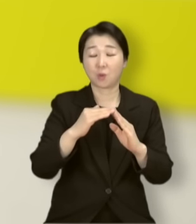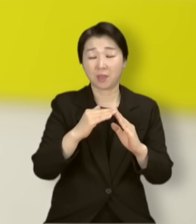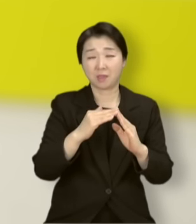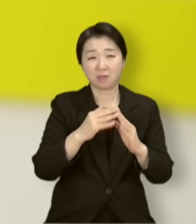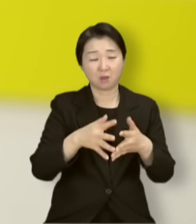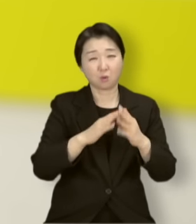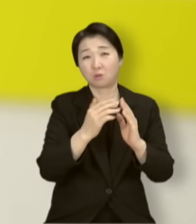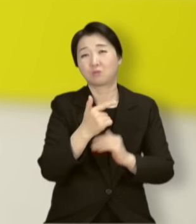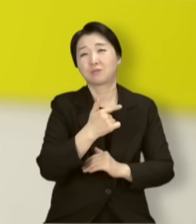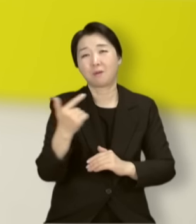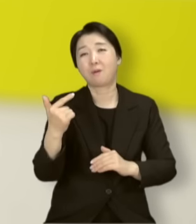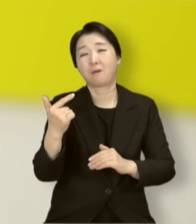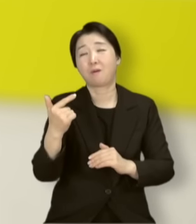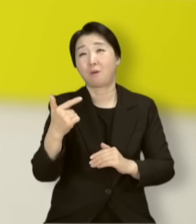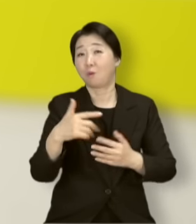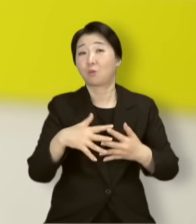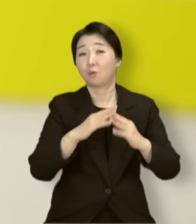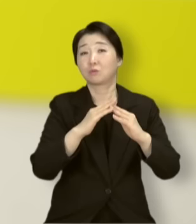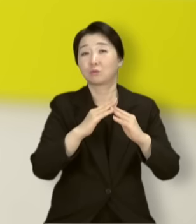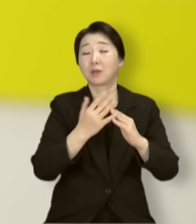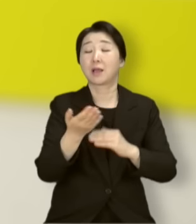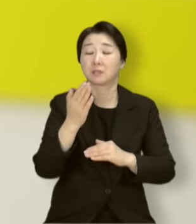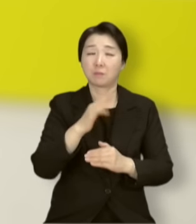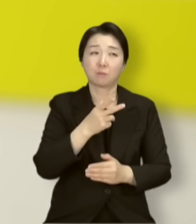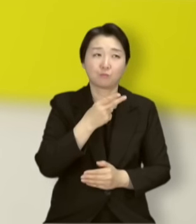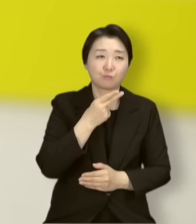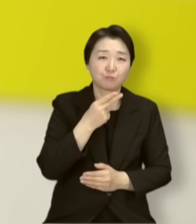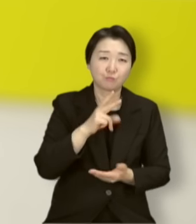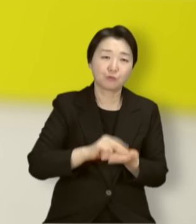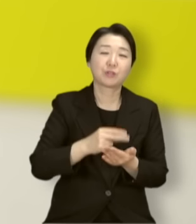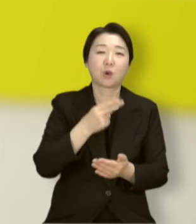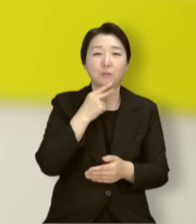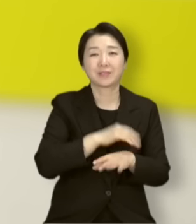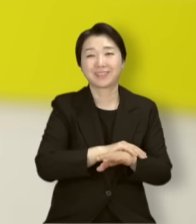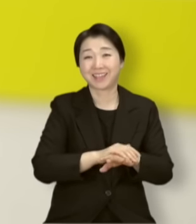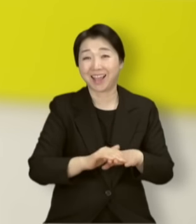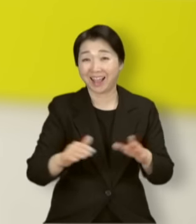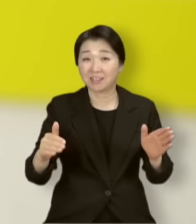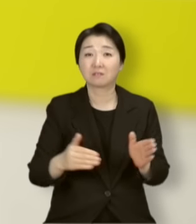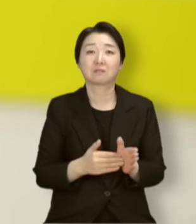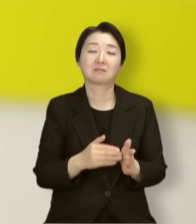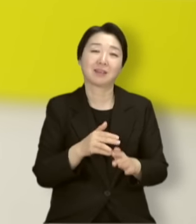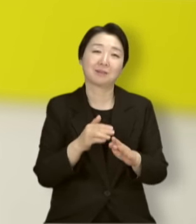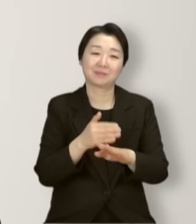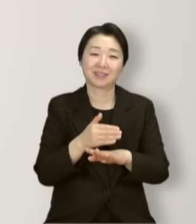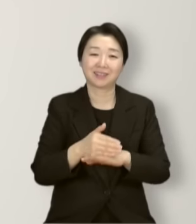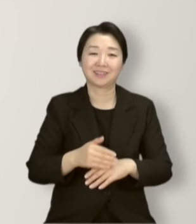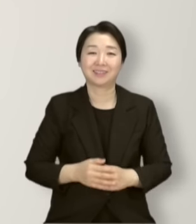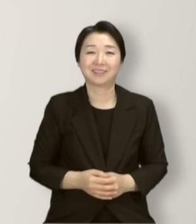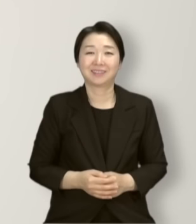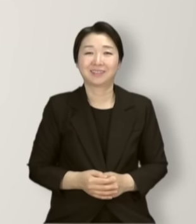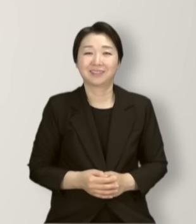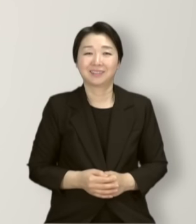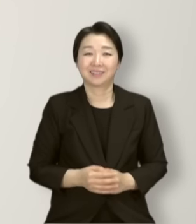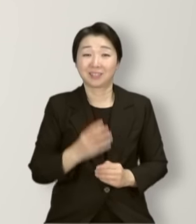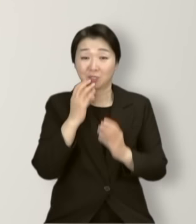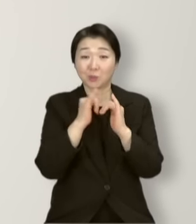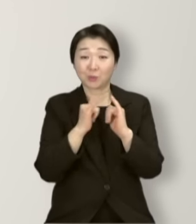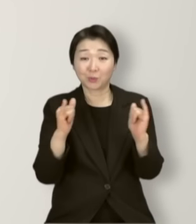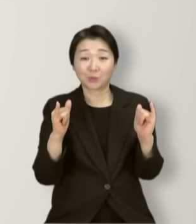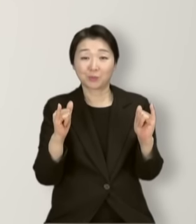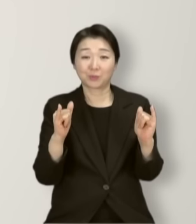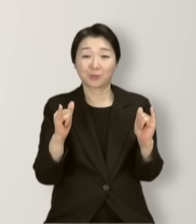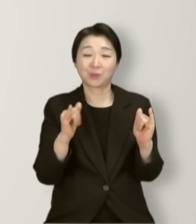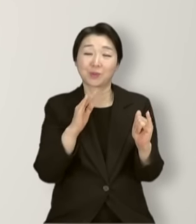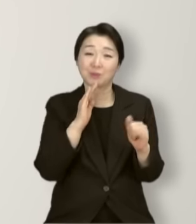건축이었지만 하나도 잡음이 없이 잘 정리된 게 너무 감사합니다. 아유, 교인분들도